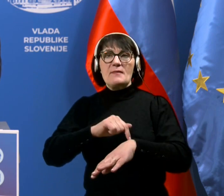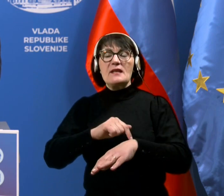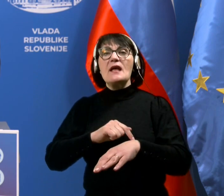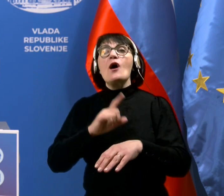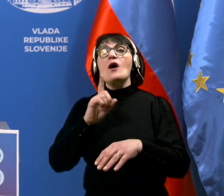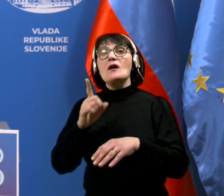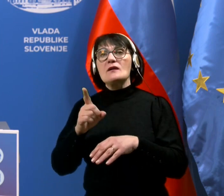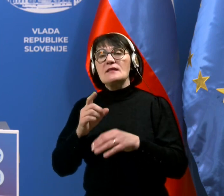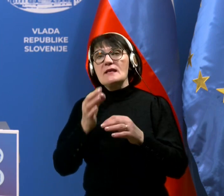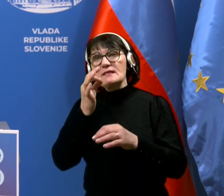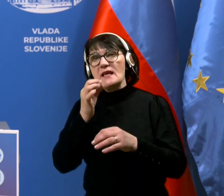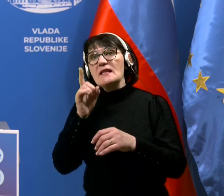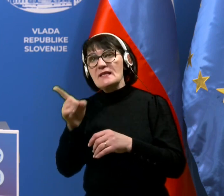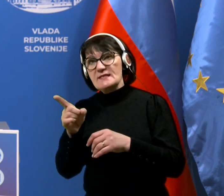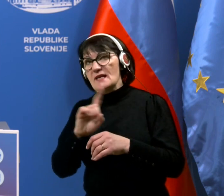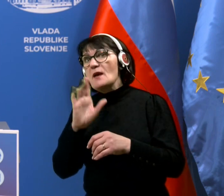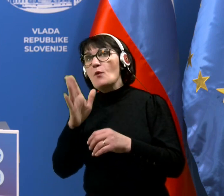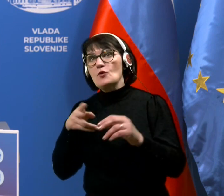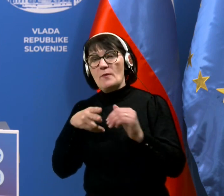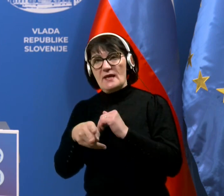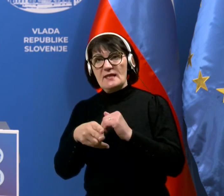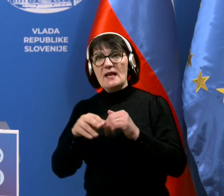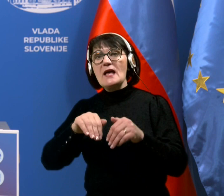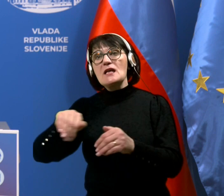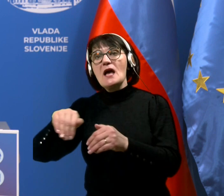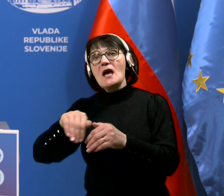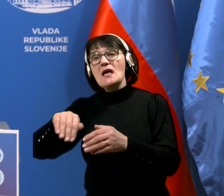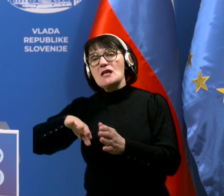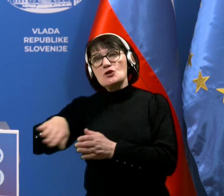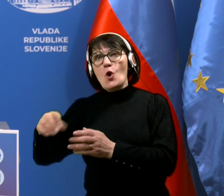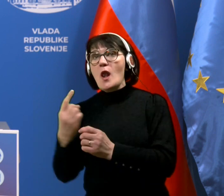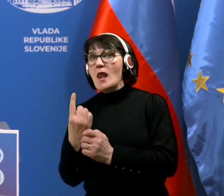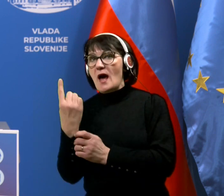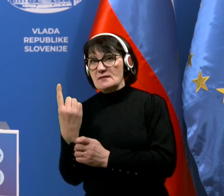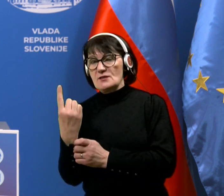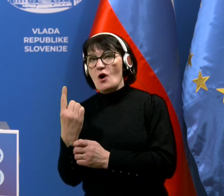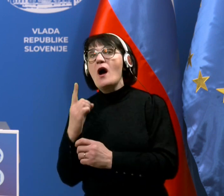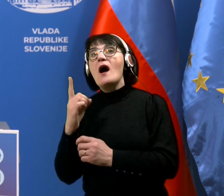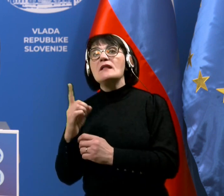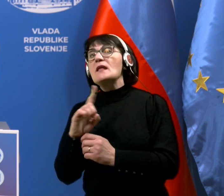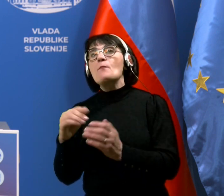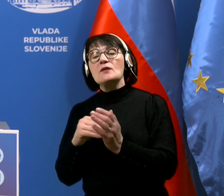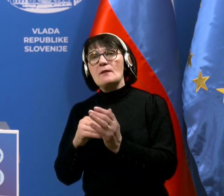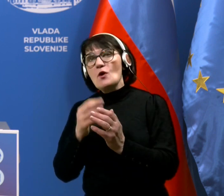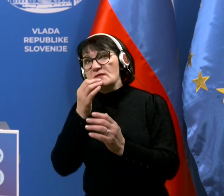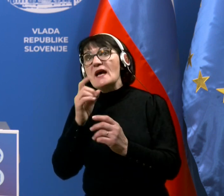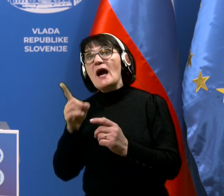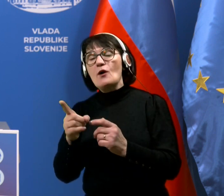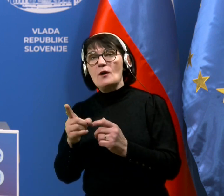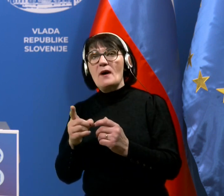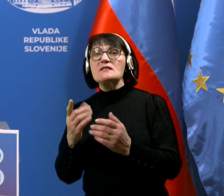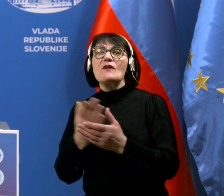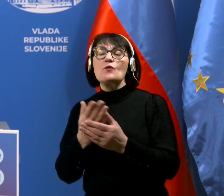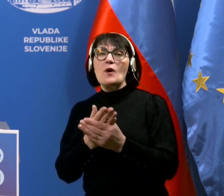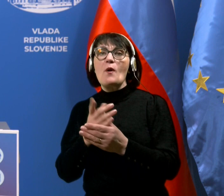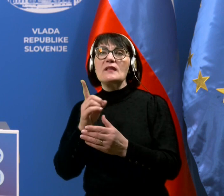prekinili izolacijo, ni potrebno, vsekakor pa svetujemo, da se testiranja udeležite v